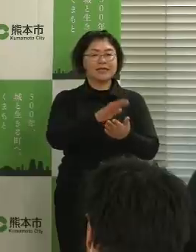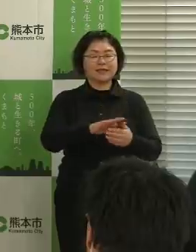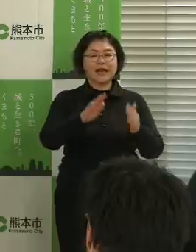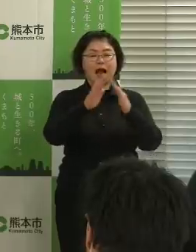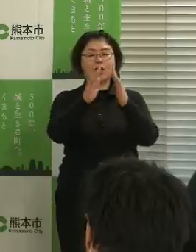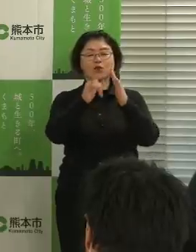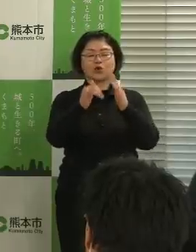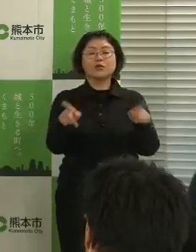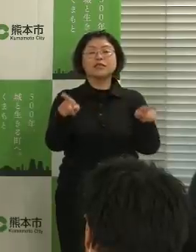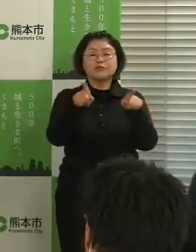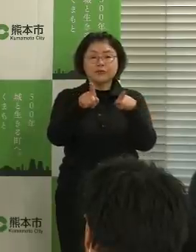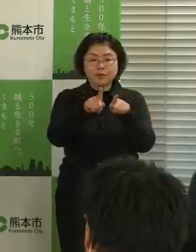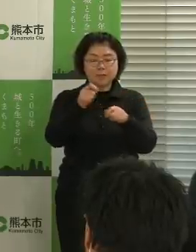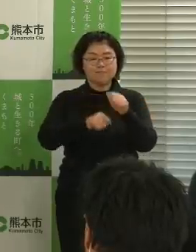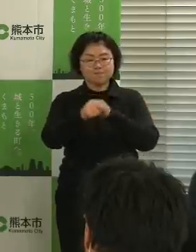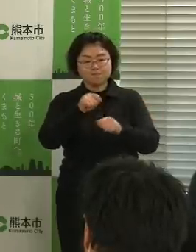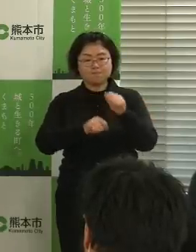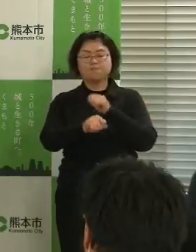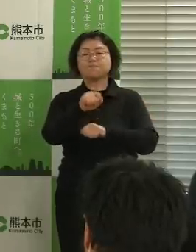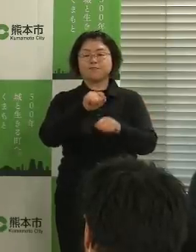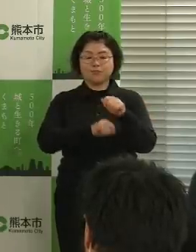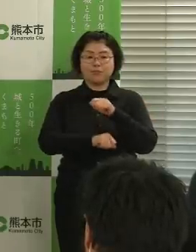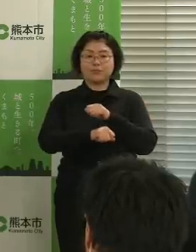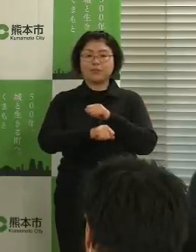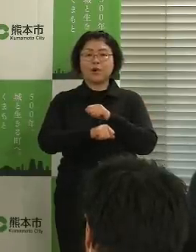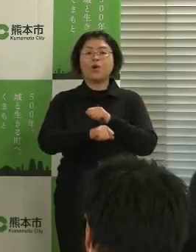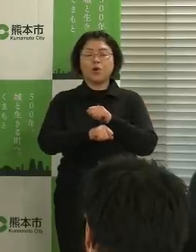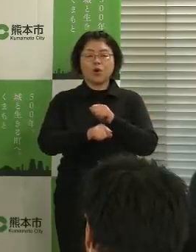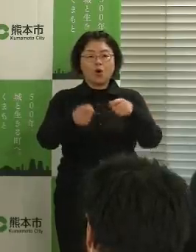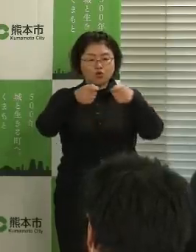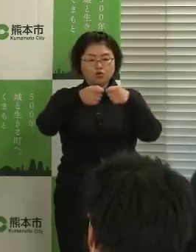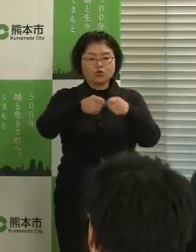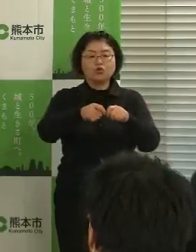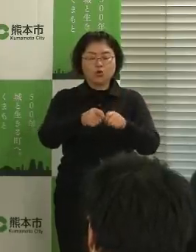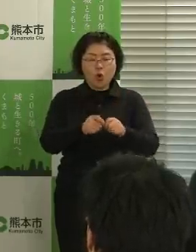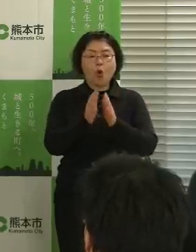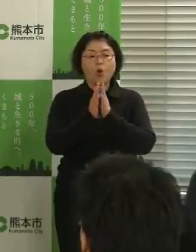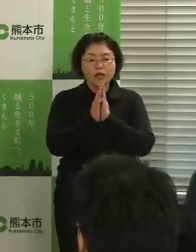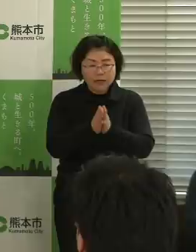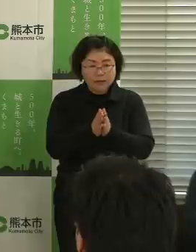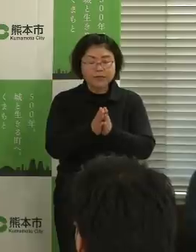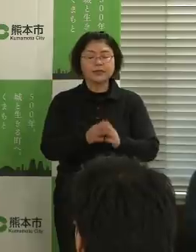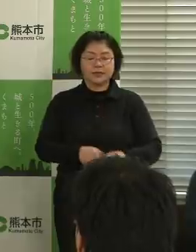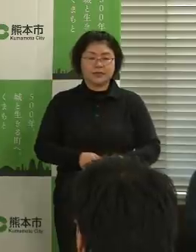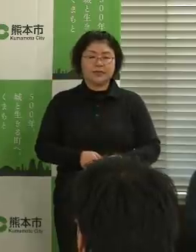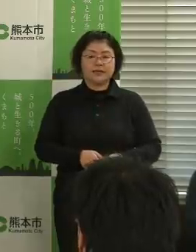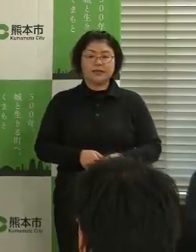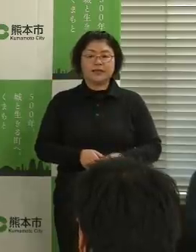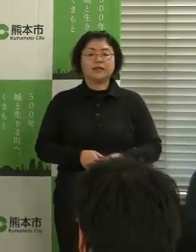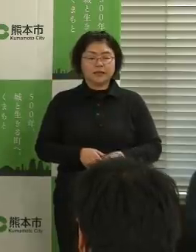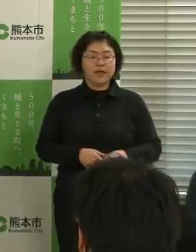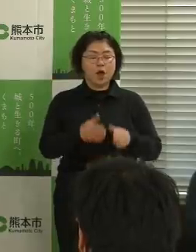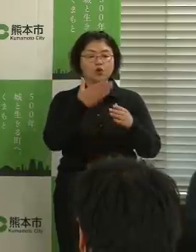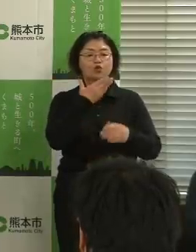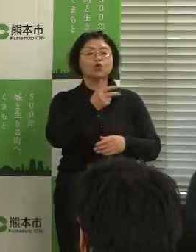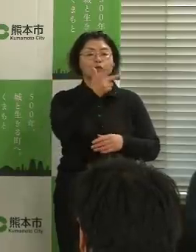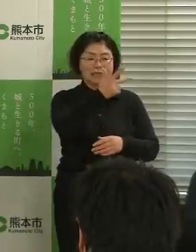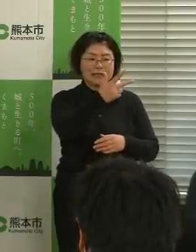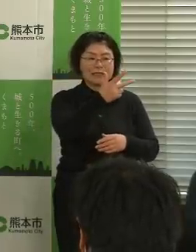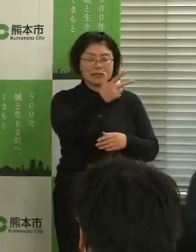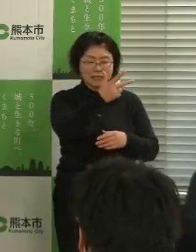緒にですね取り組んでいただけるような、そういった工夫をしております。それから健康福祉部門の方ではですね、これ